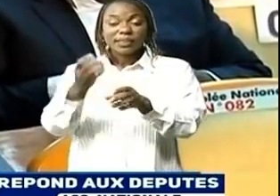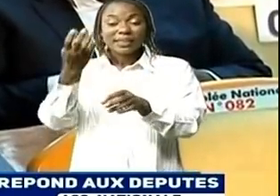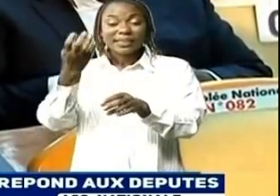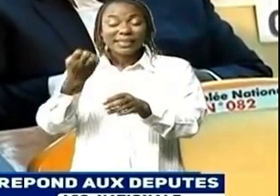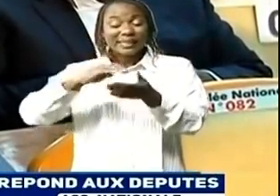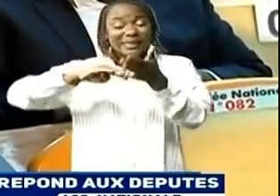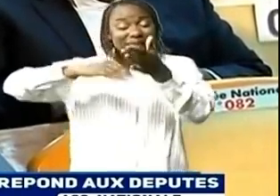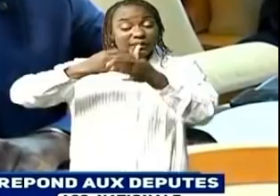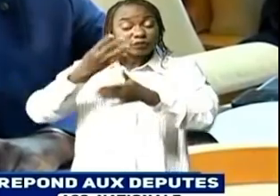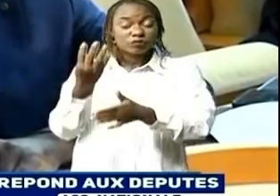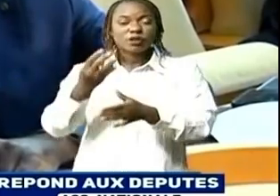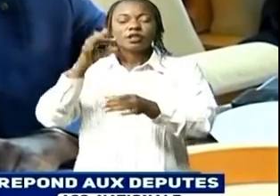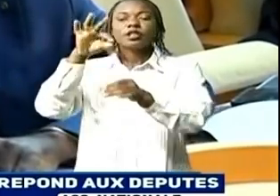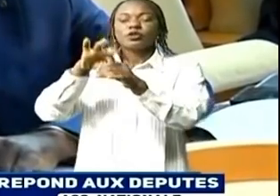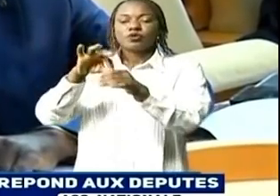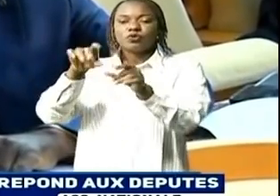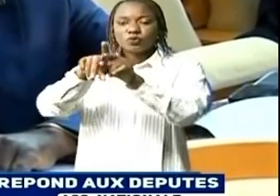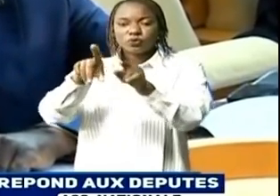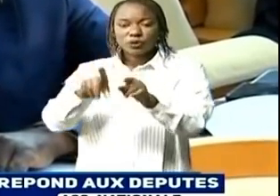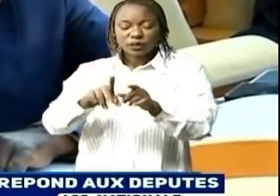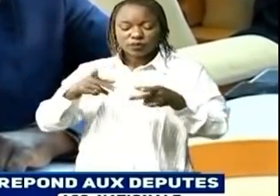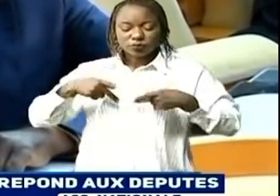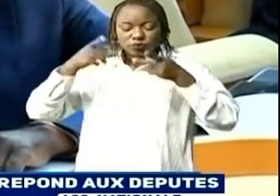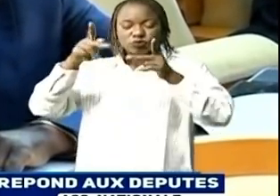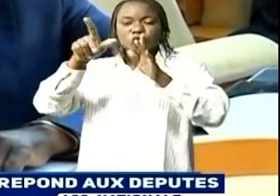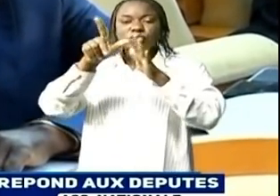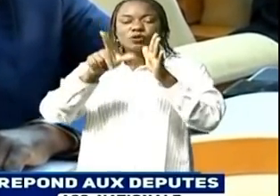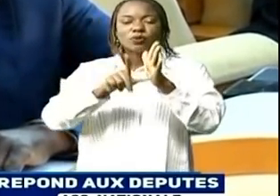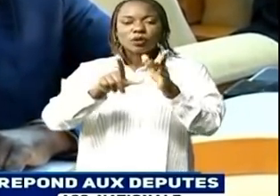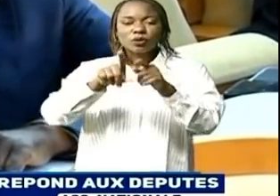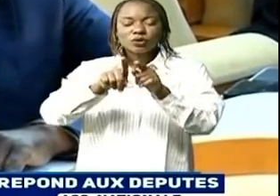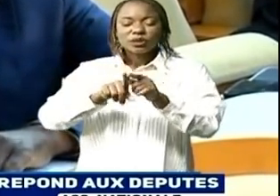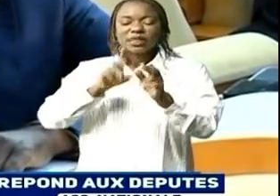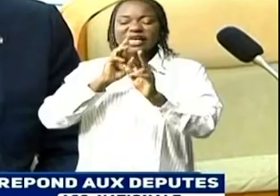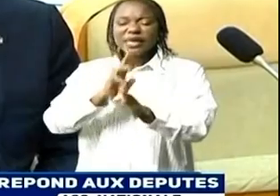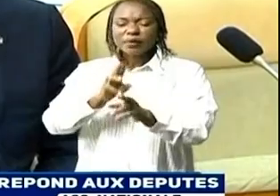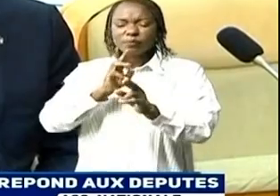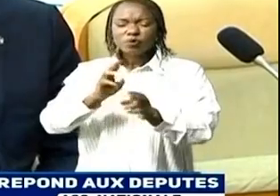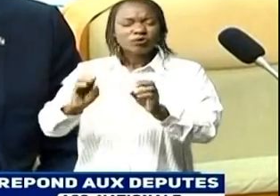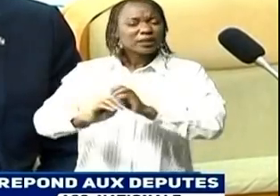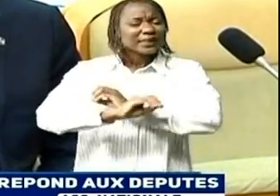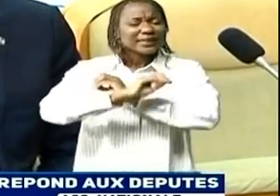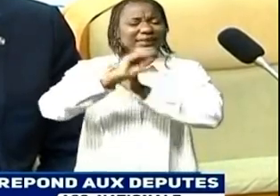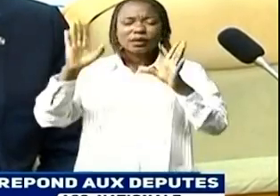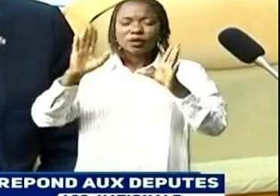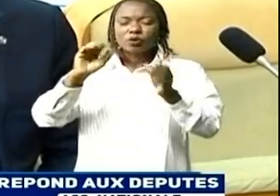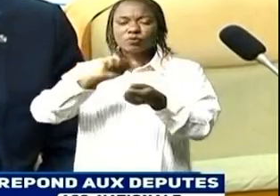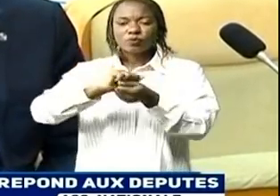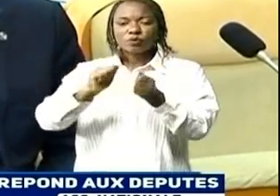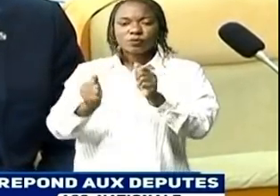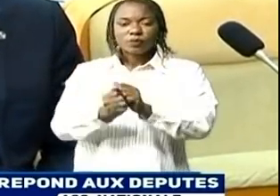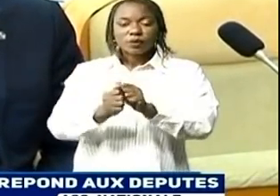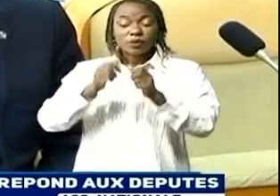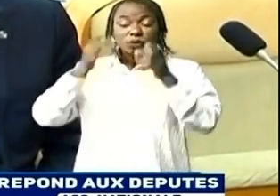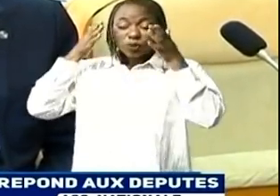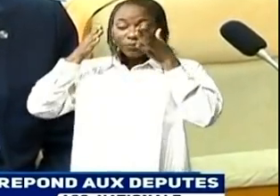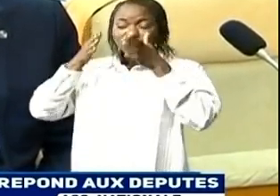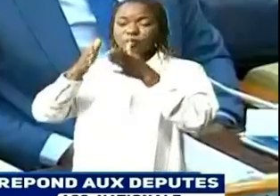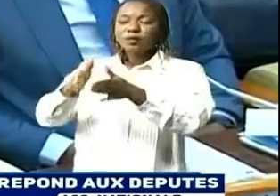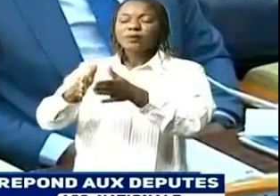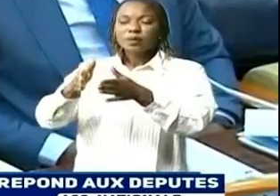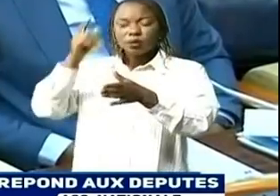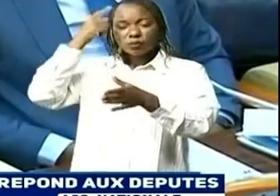électoral. L'ambition de la présente proposition de loi est de répondre spécifiquement aux problèmes pratiques observés au